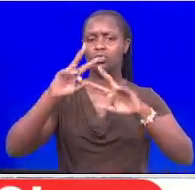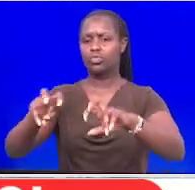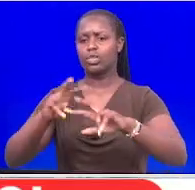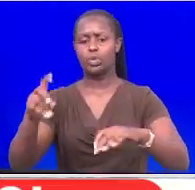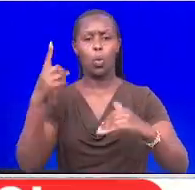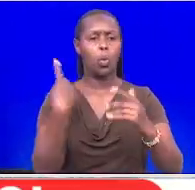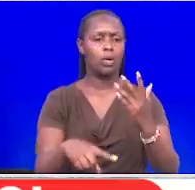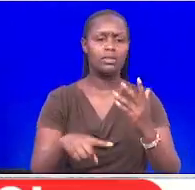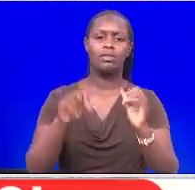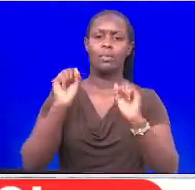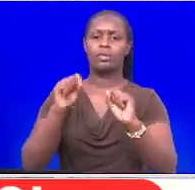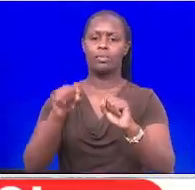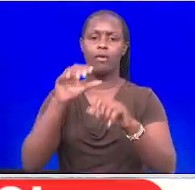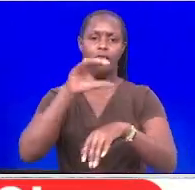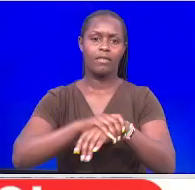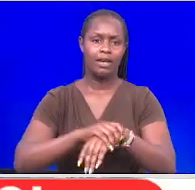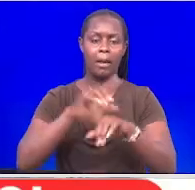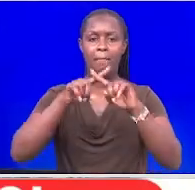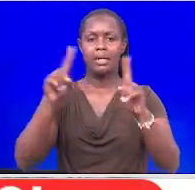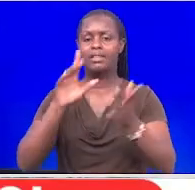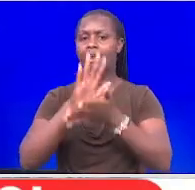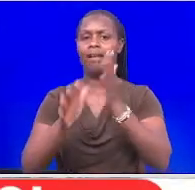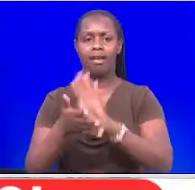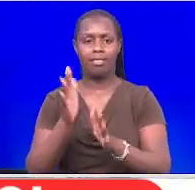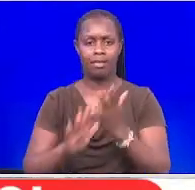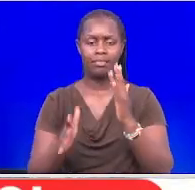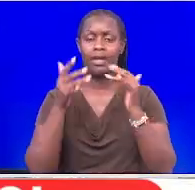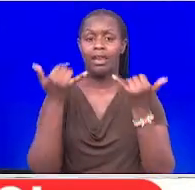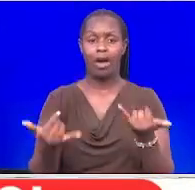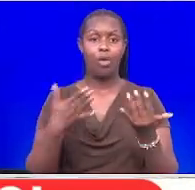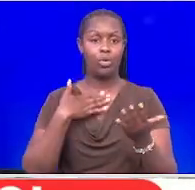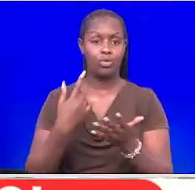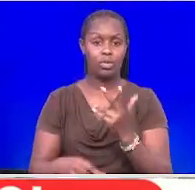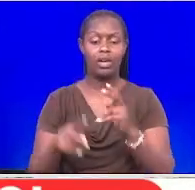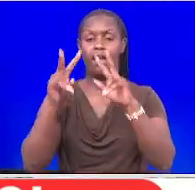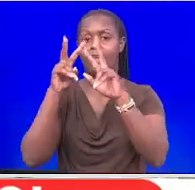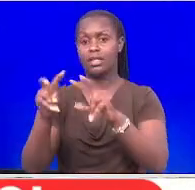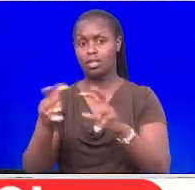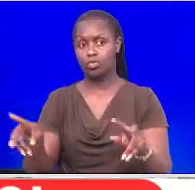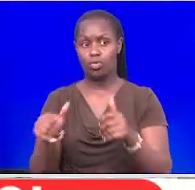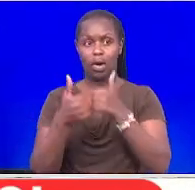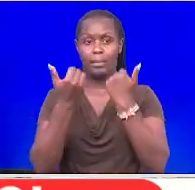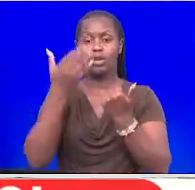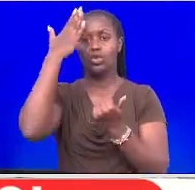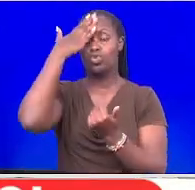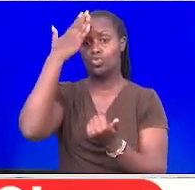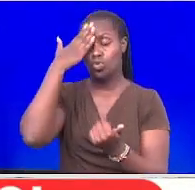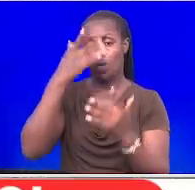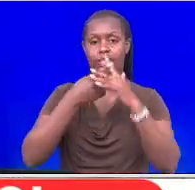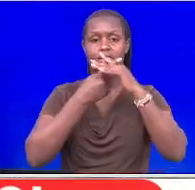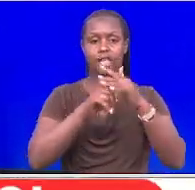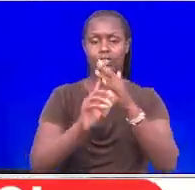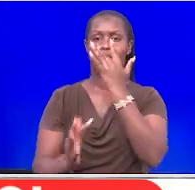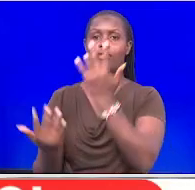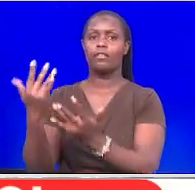kama watapata kitu. Ila hamna. Na sasa wakitaka uchunguzi wa kina ufanywe ili kubaini chanzo cha moto